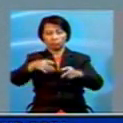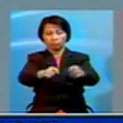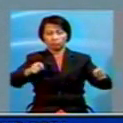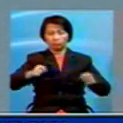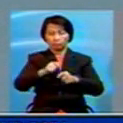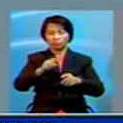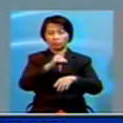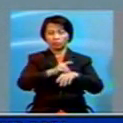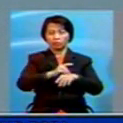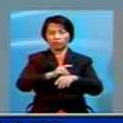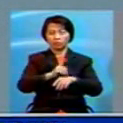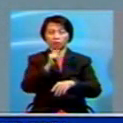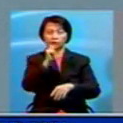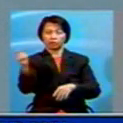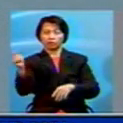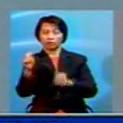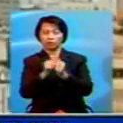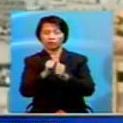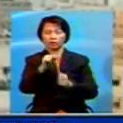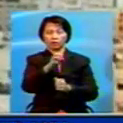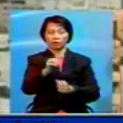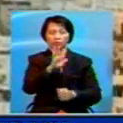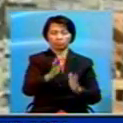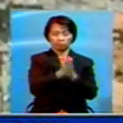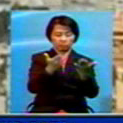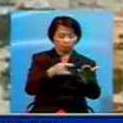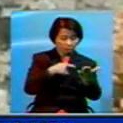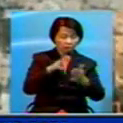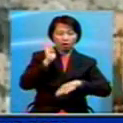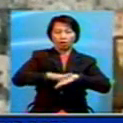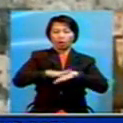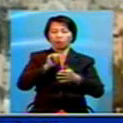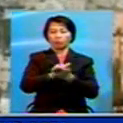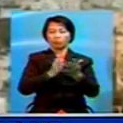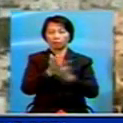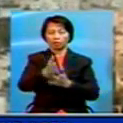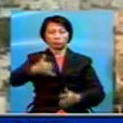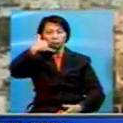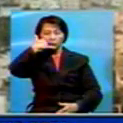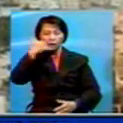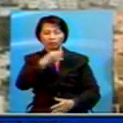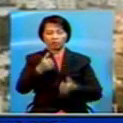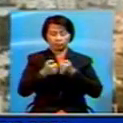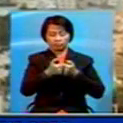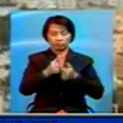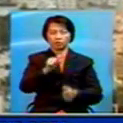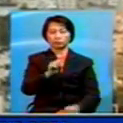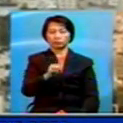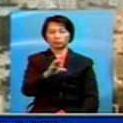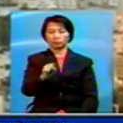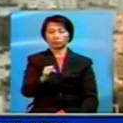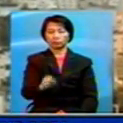zaitun di Tenggara Gaza penduduk mendakwa mereka turut menerima amaran itu menerusi panggilan telefon dan SMS